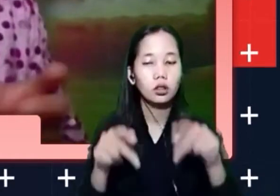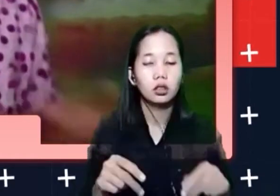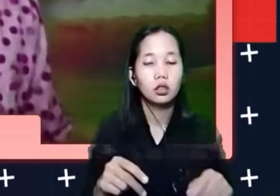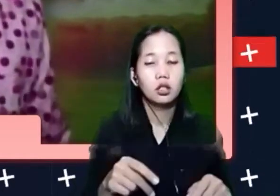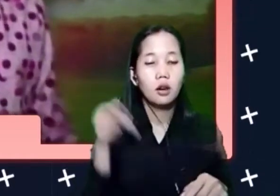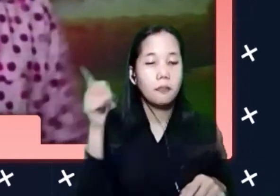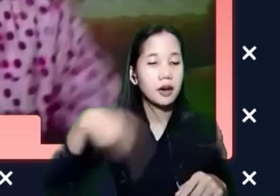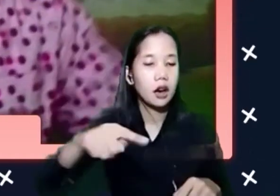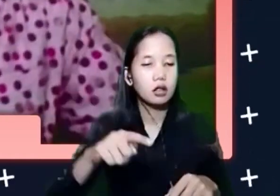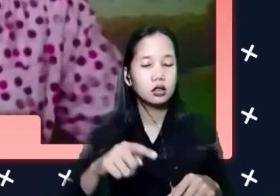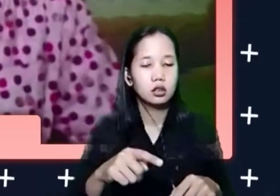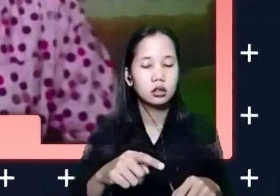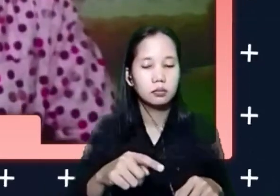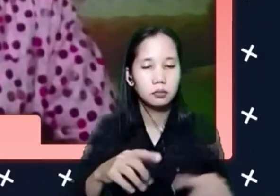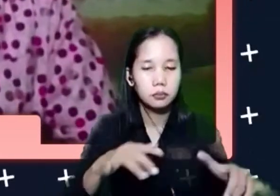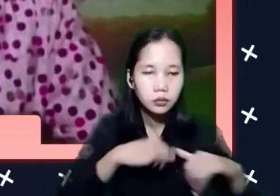yang